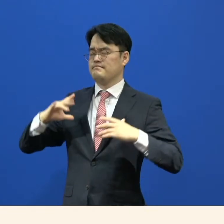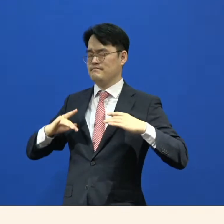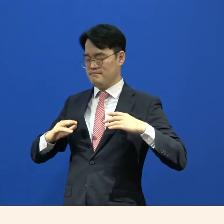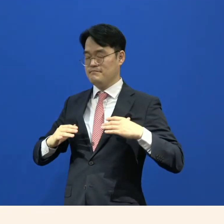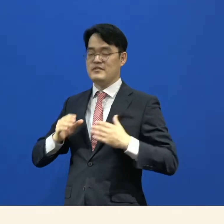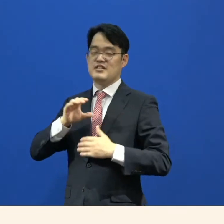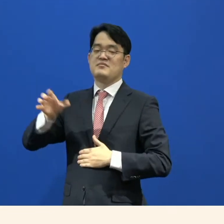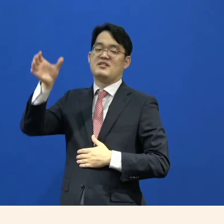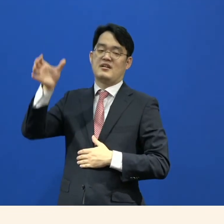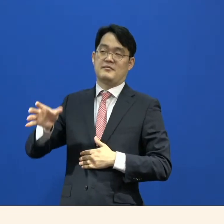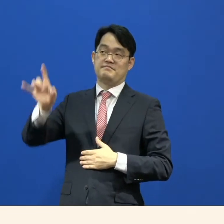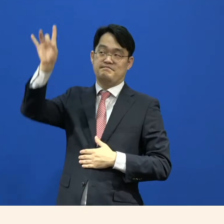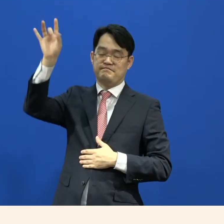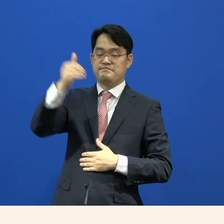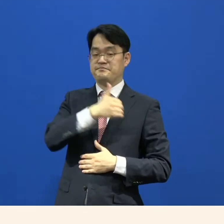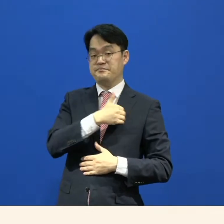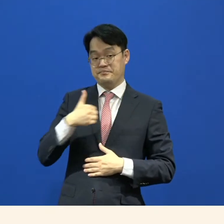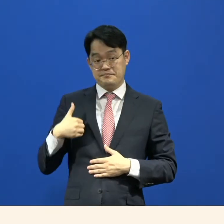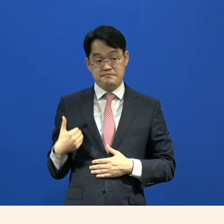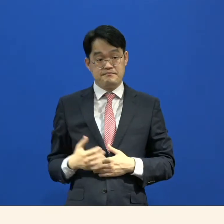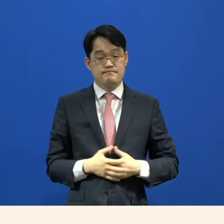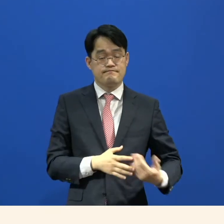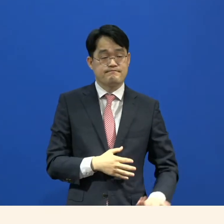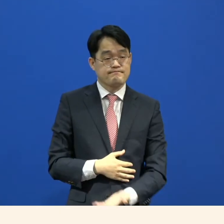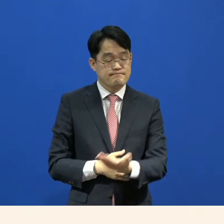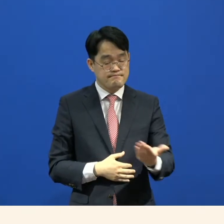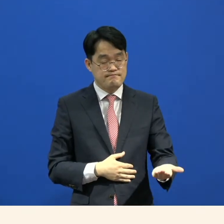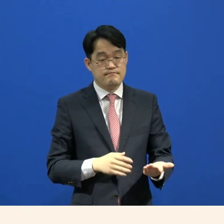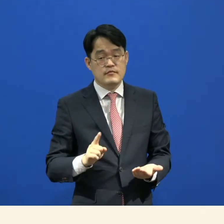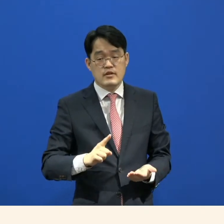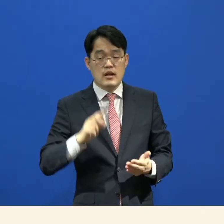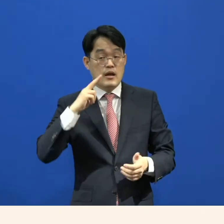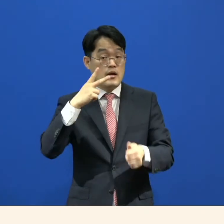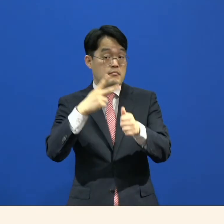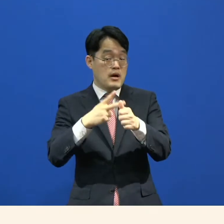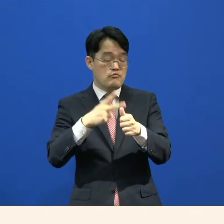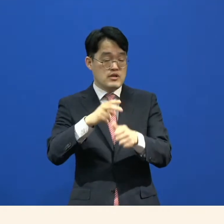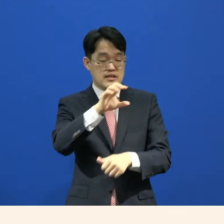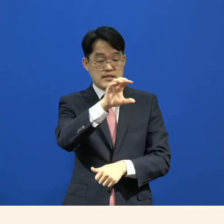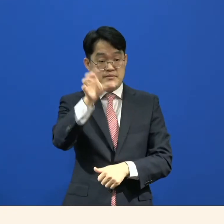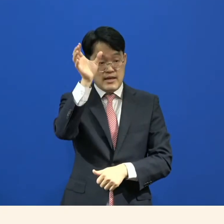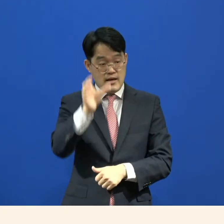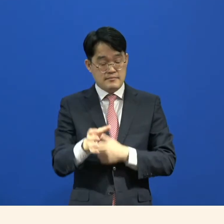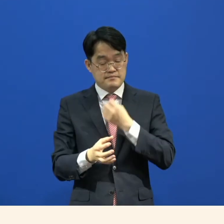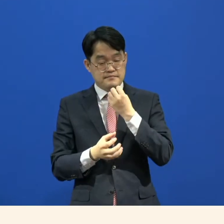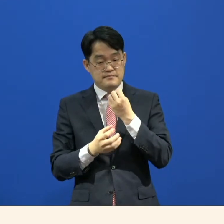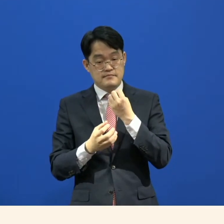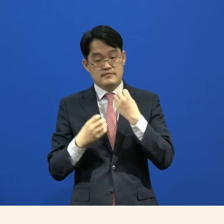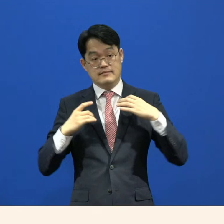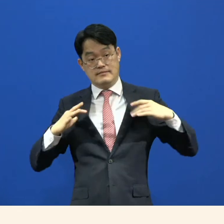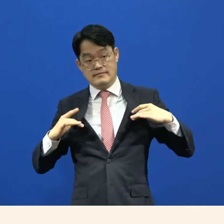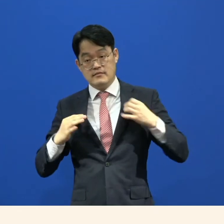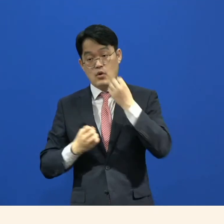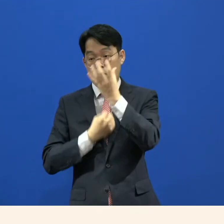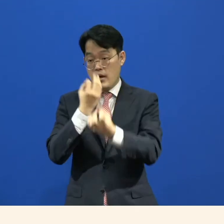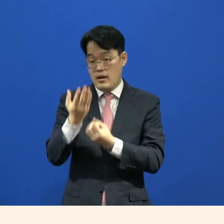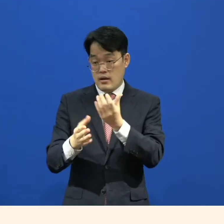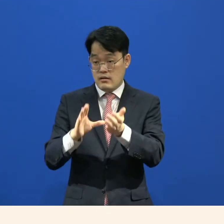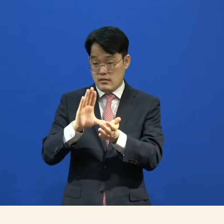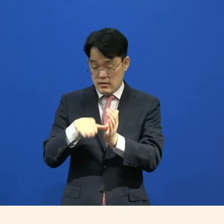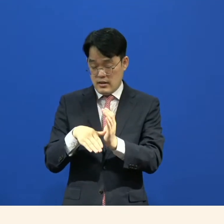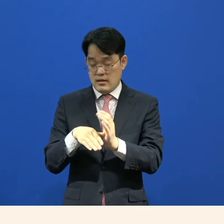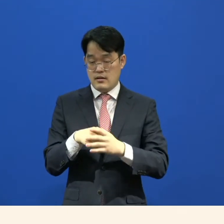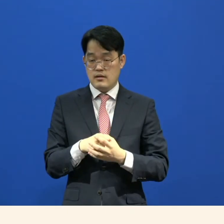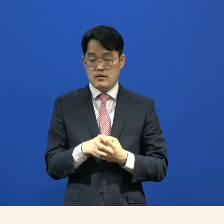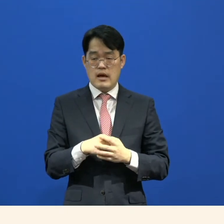자, 여러분, 여기에서 이 표현은 특이한 것입니다. 바울이 십자가를 자랑할 때 당시의 문화 안에